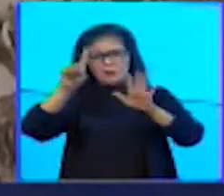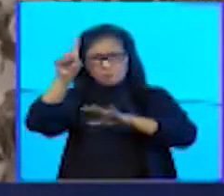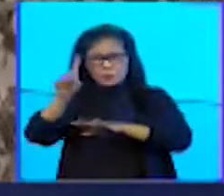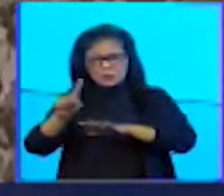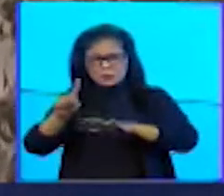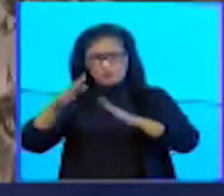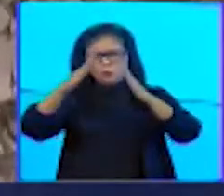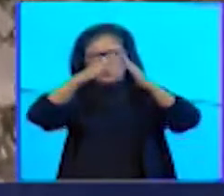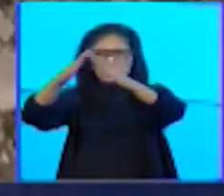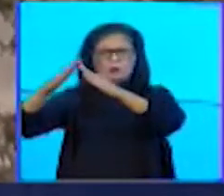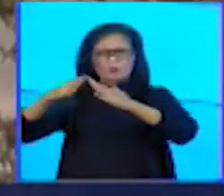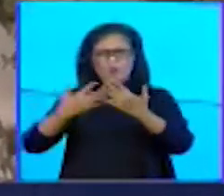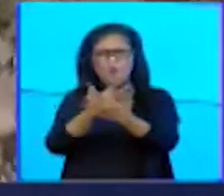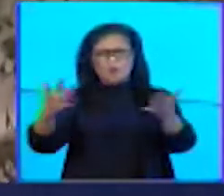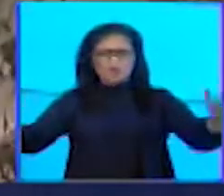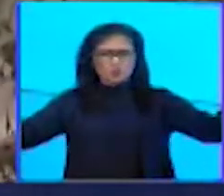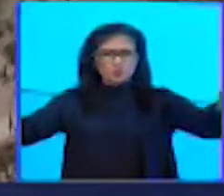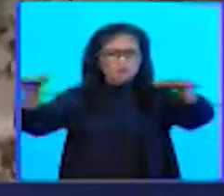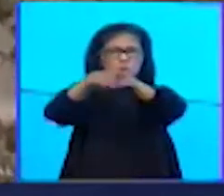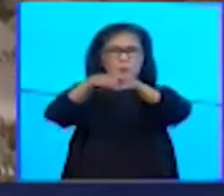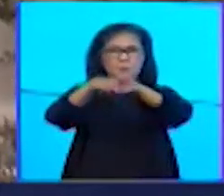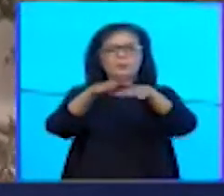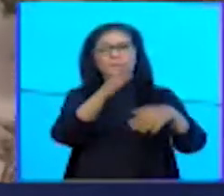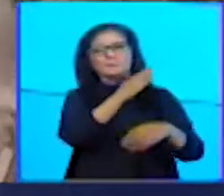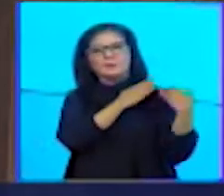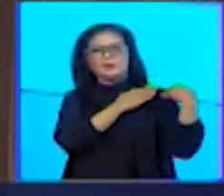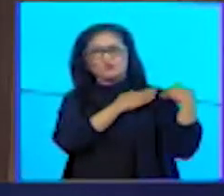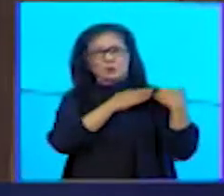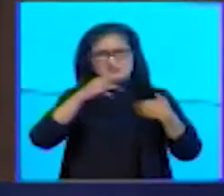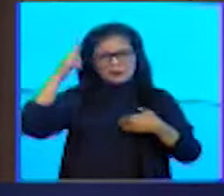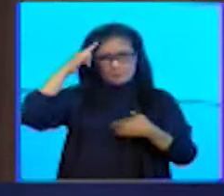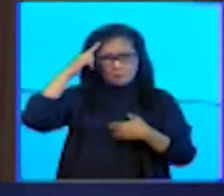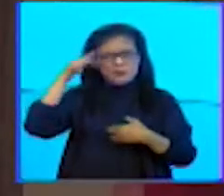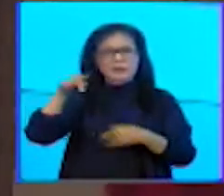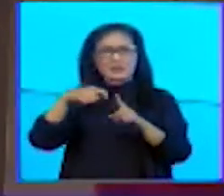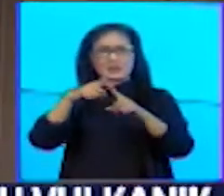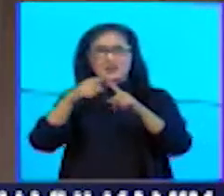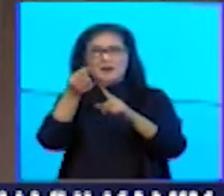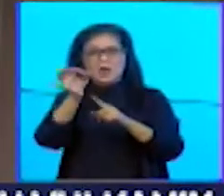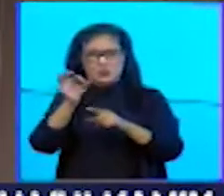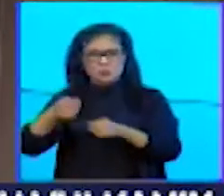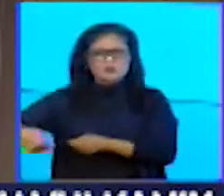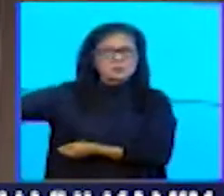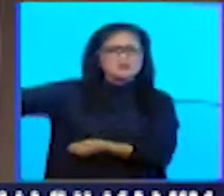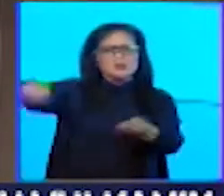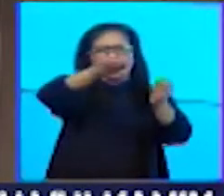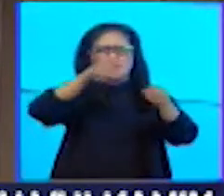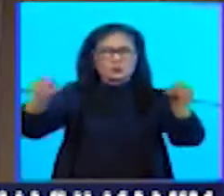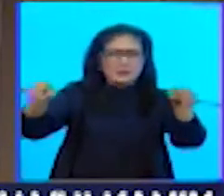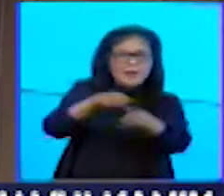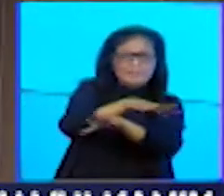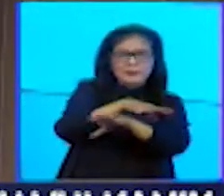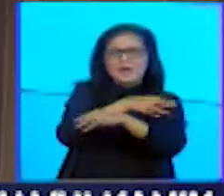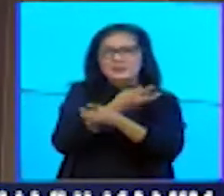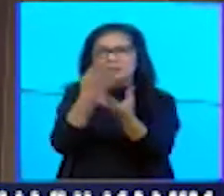Pemkab karo dibantu aparat tni-polri terus menyiram desain terdampak abu vulkanik Gunung Sinabung Pemkab